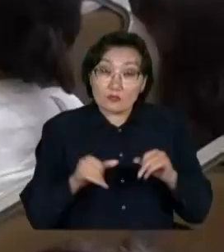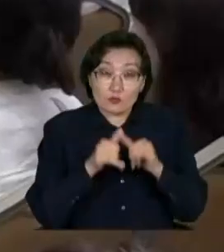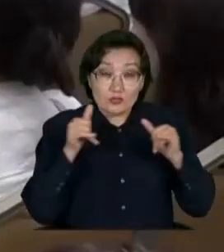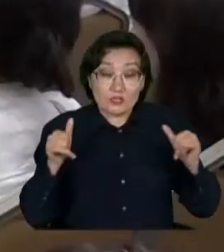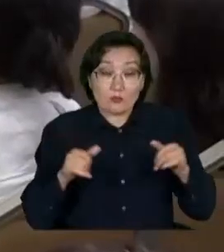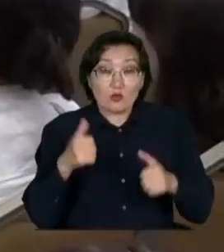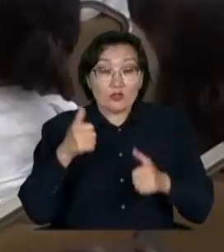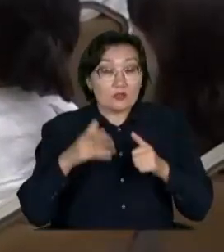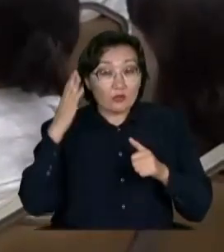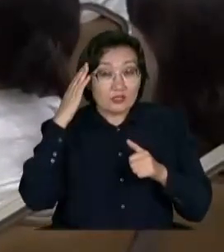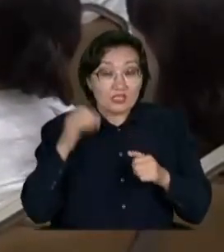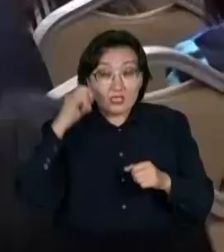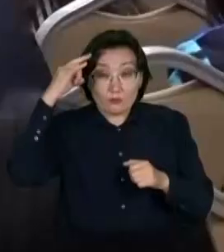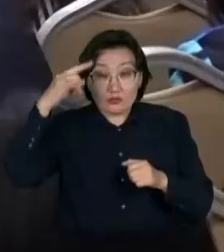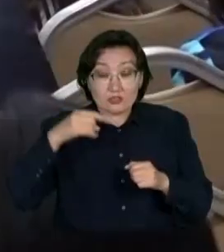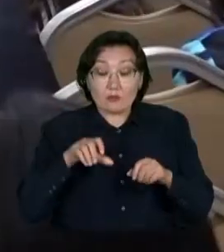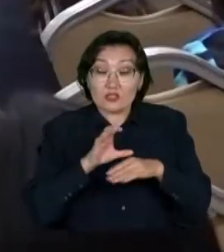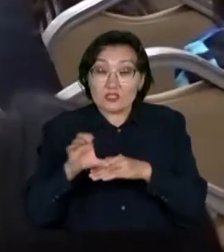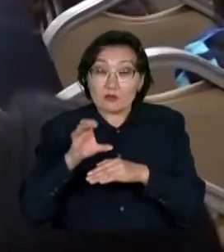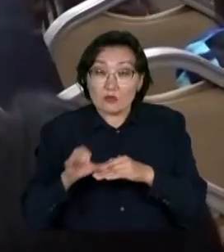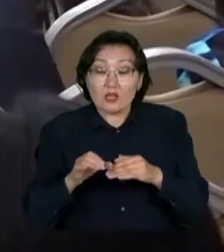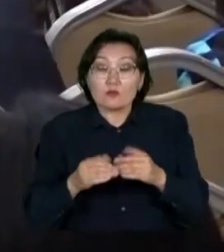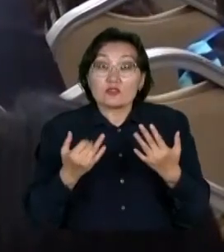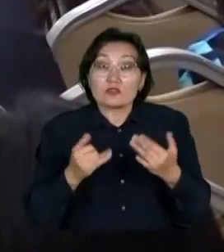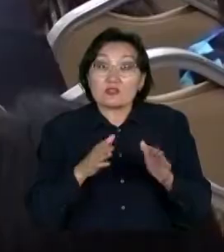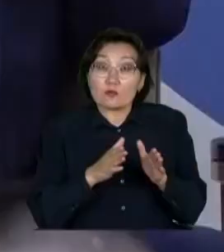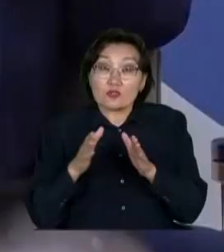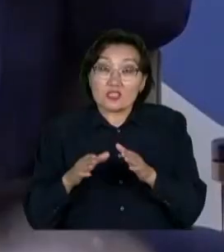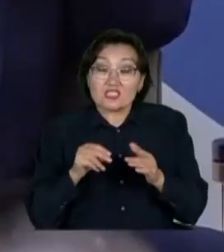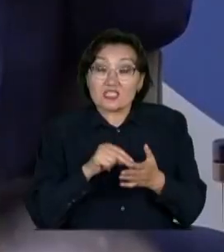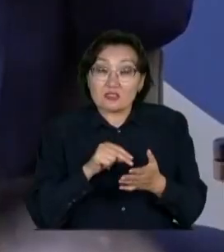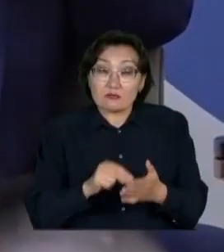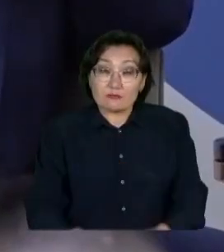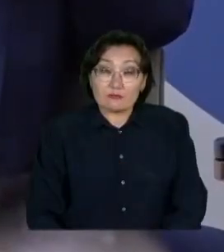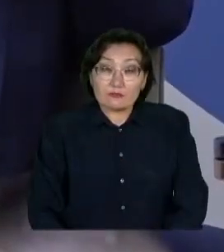увеличить конкурентоспособность казахстанских товаров и, как следствие, стабилизировать цены.